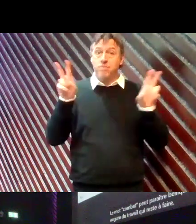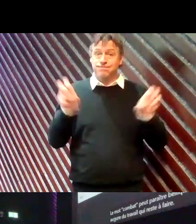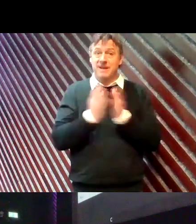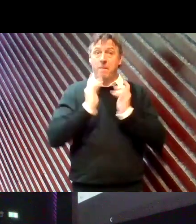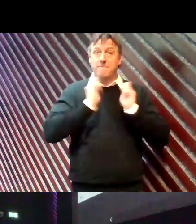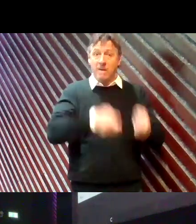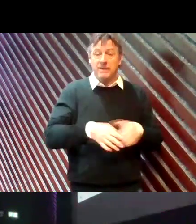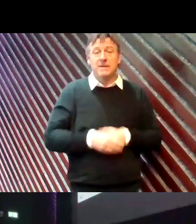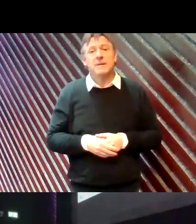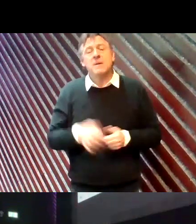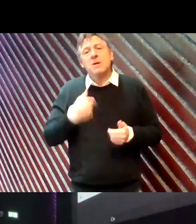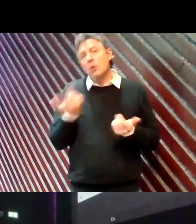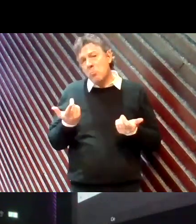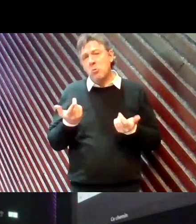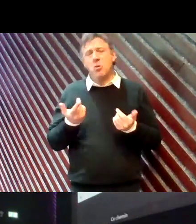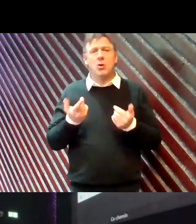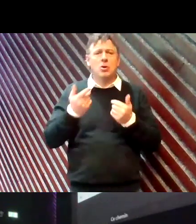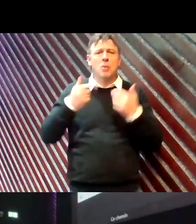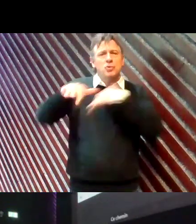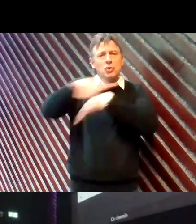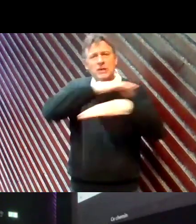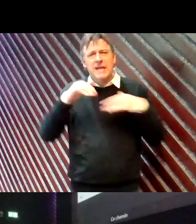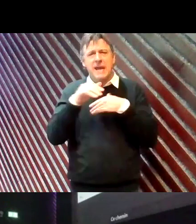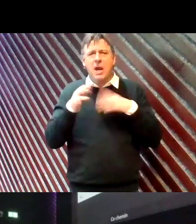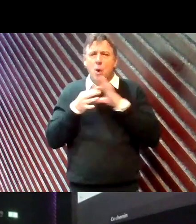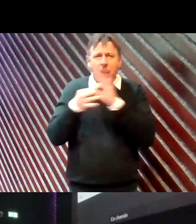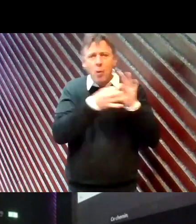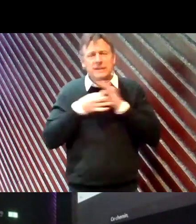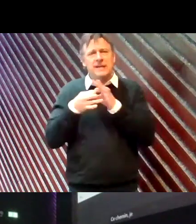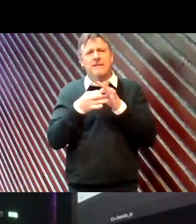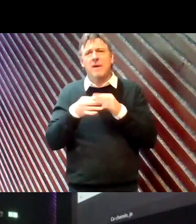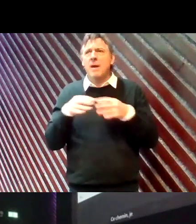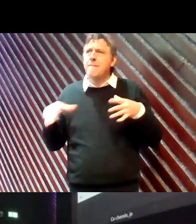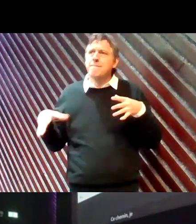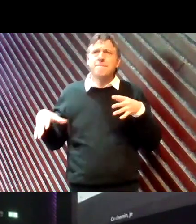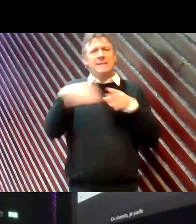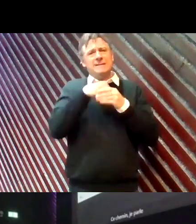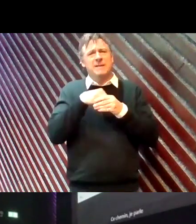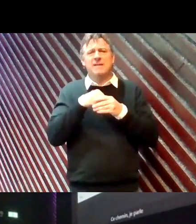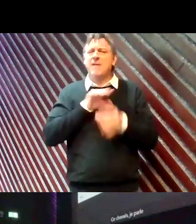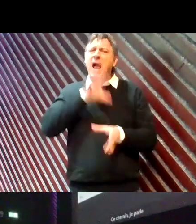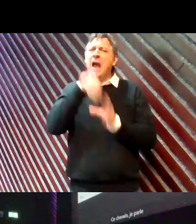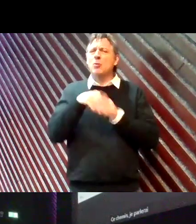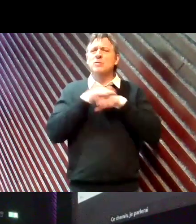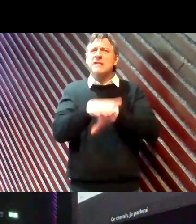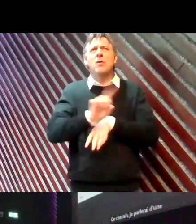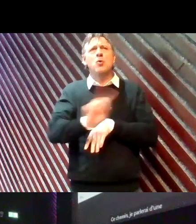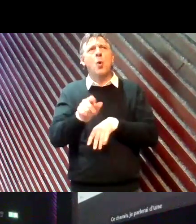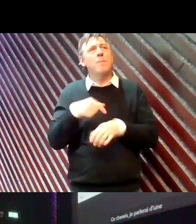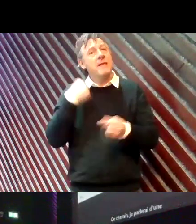je parlerais peut-être plus d'une société collaborative, participative qu'inclusive, mais en tout cas, je pense que c'est une société